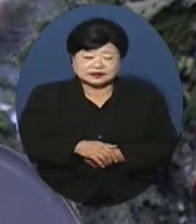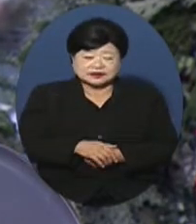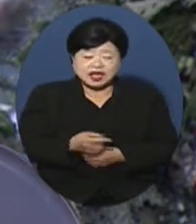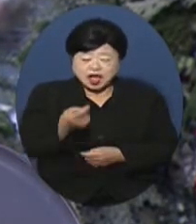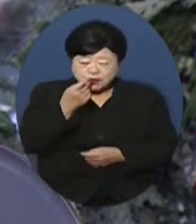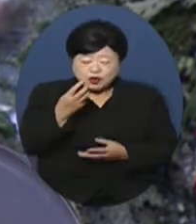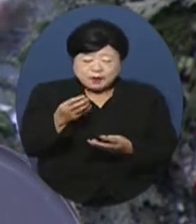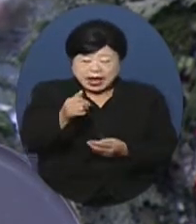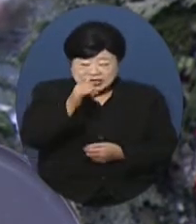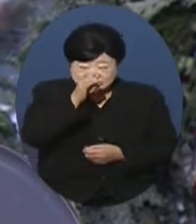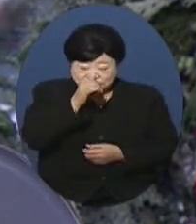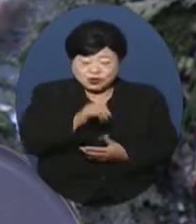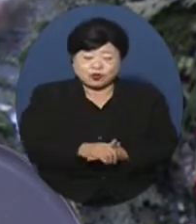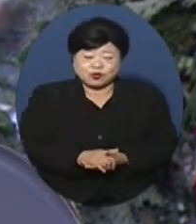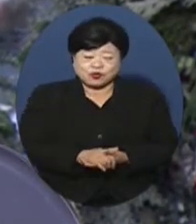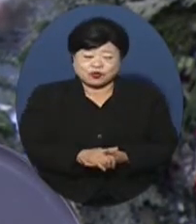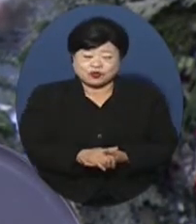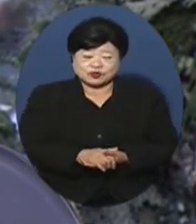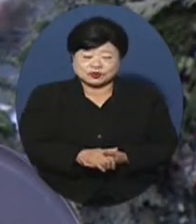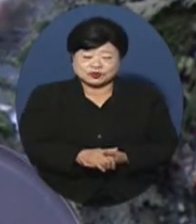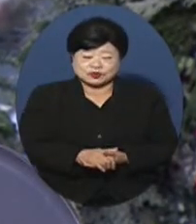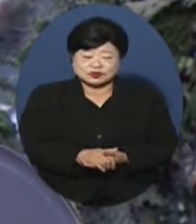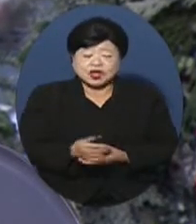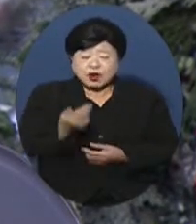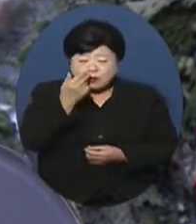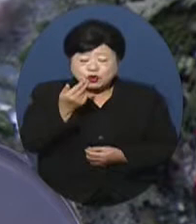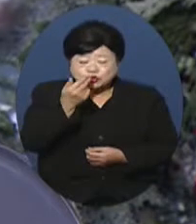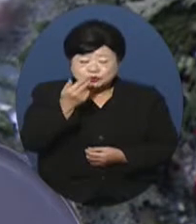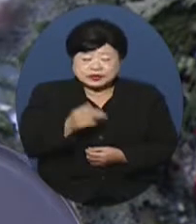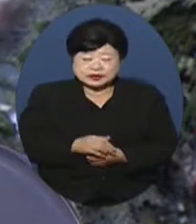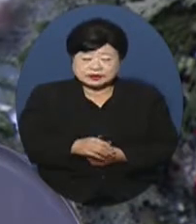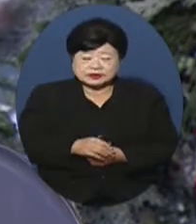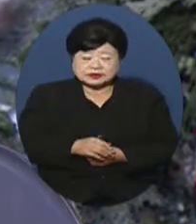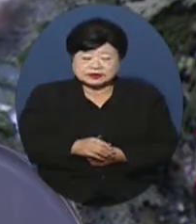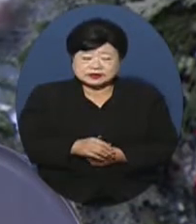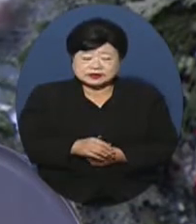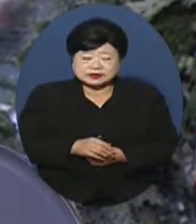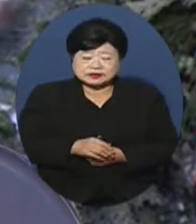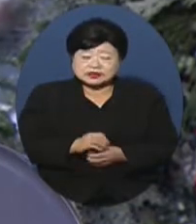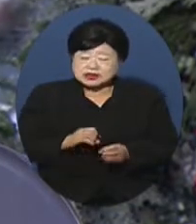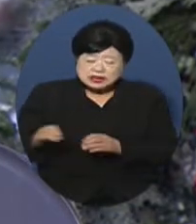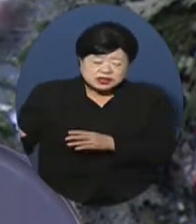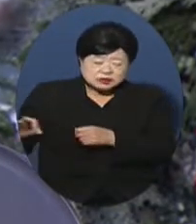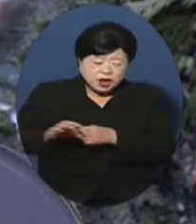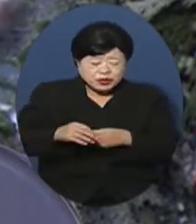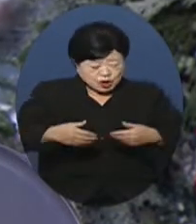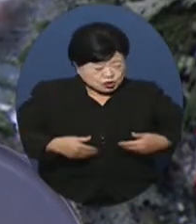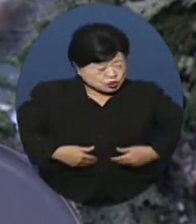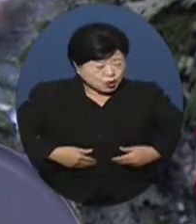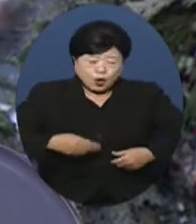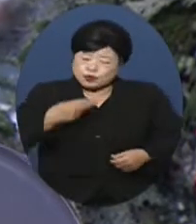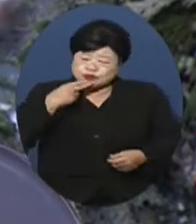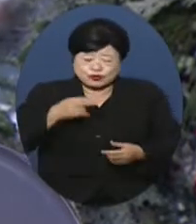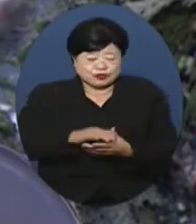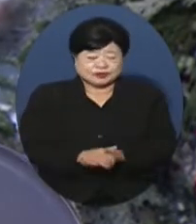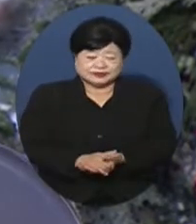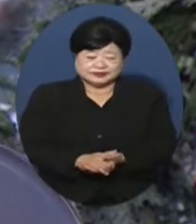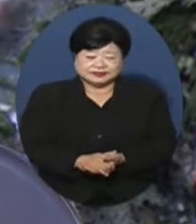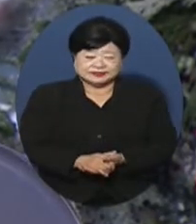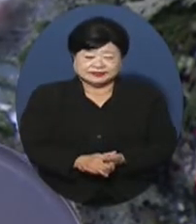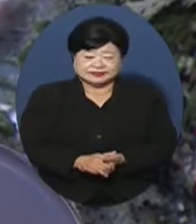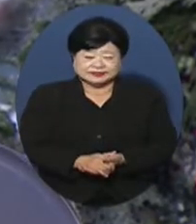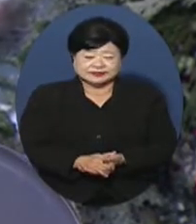대응 것이 만해도 목숨이 이루어지면 아무 소용이 없는게 싶냐